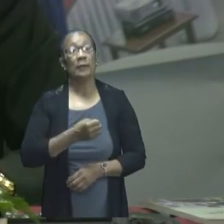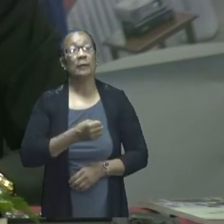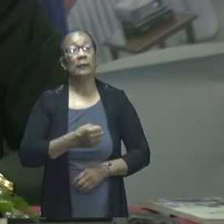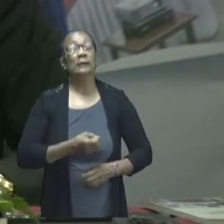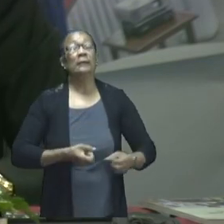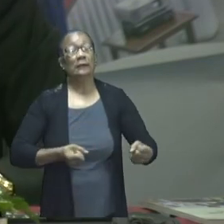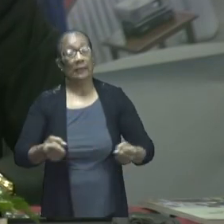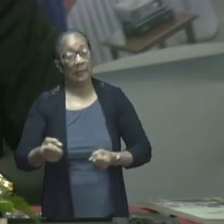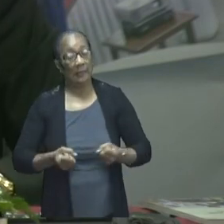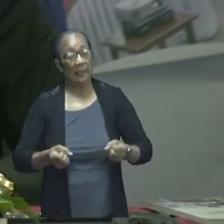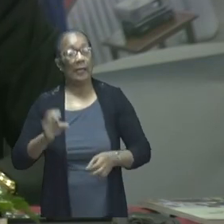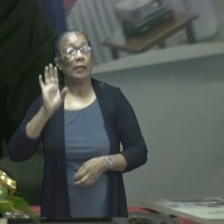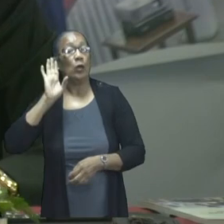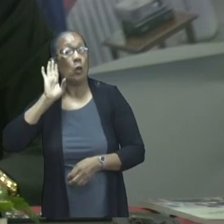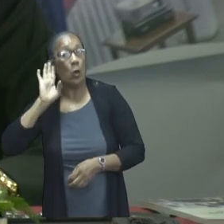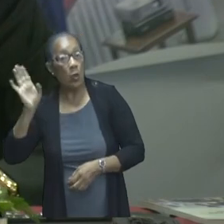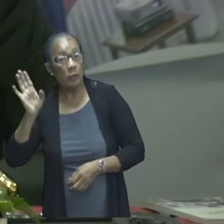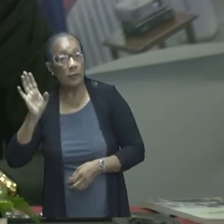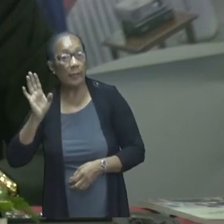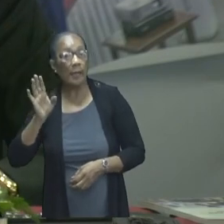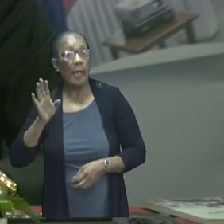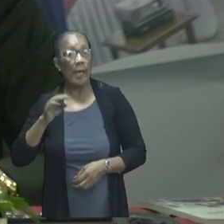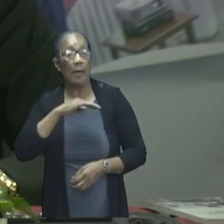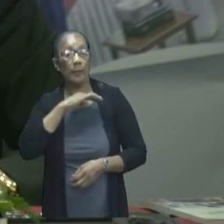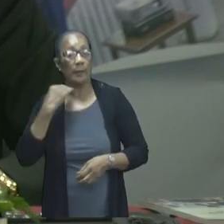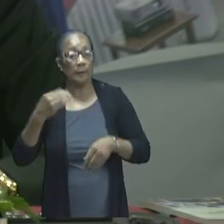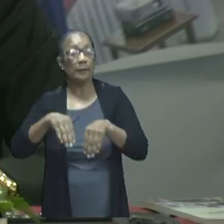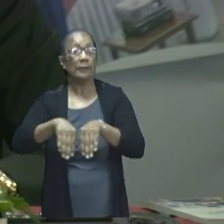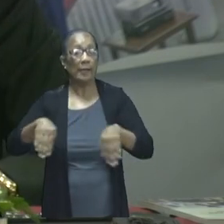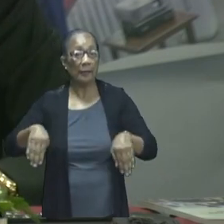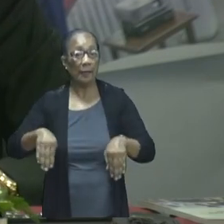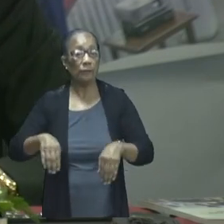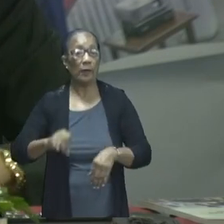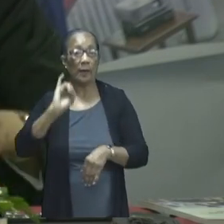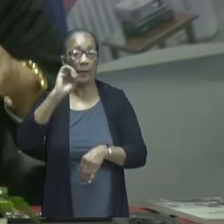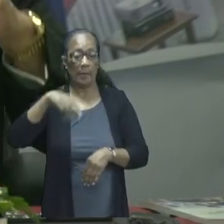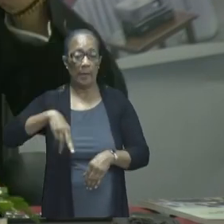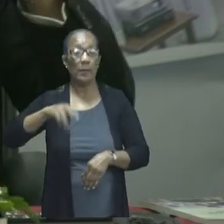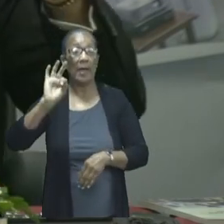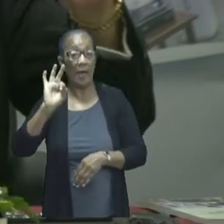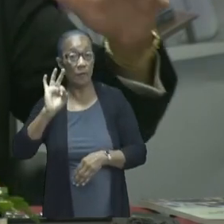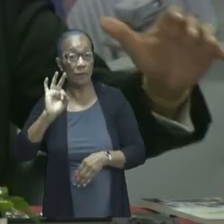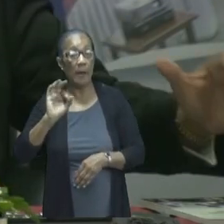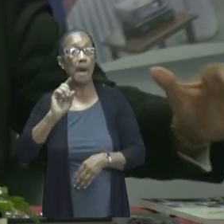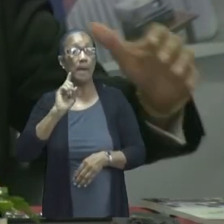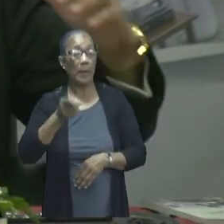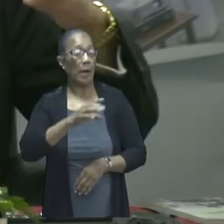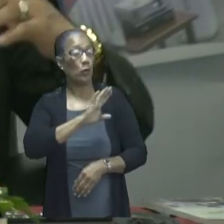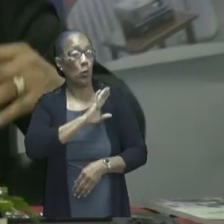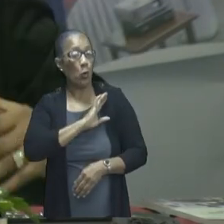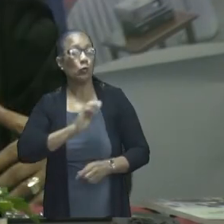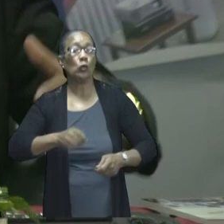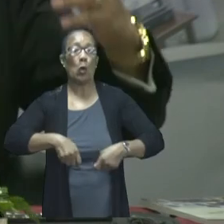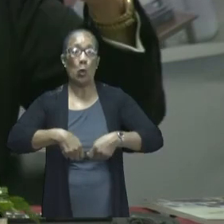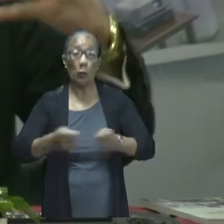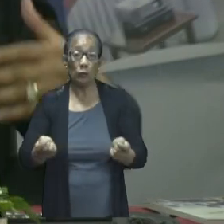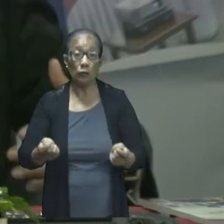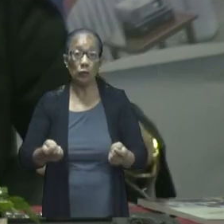we hebben een deadline maar arme familie maar dat wil ook zeggen dat om de uitvoerings